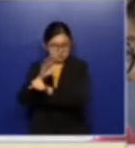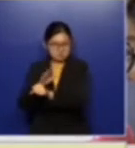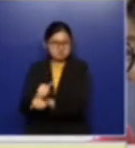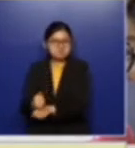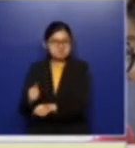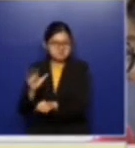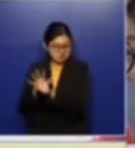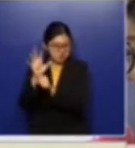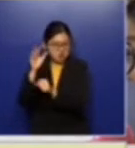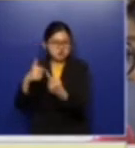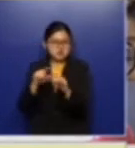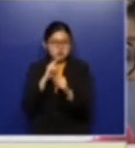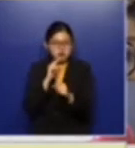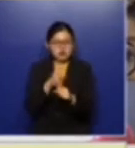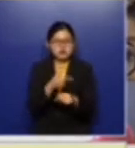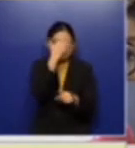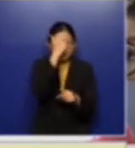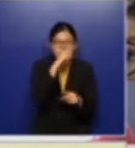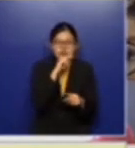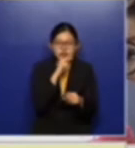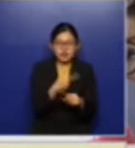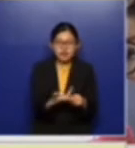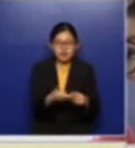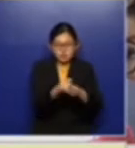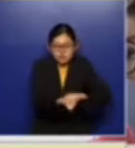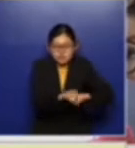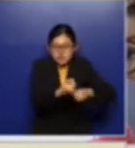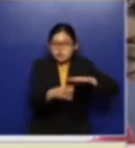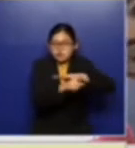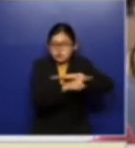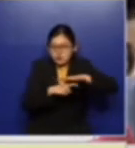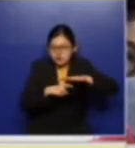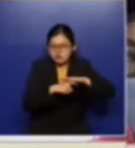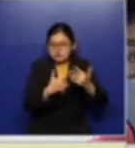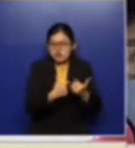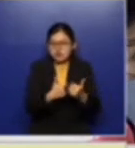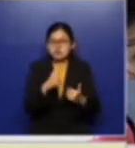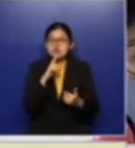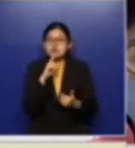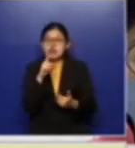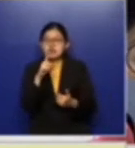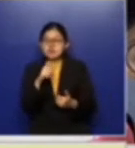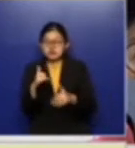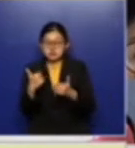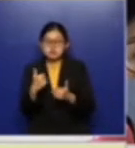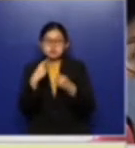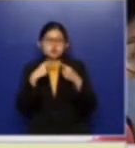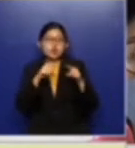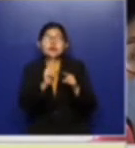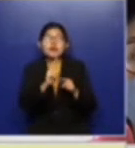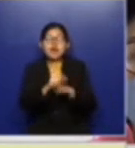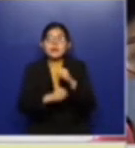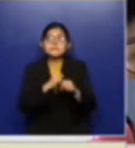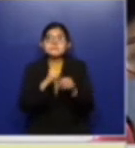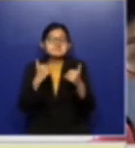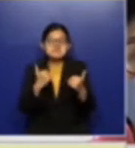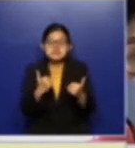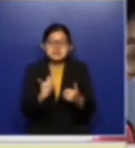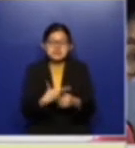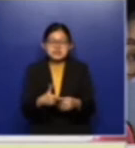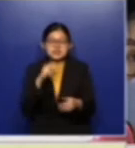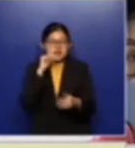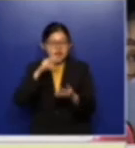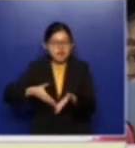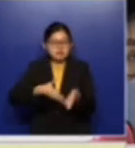ำให้เกษตรกรชาวนาชาวไร่ปลูกข้าวไหมท่านบอกว่าปีนี้ไม่มีน้ำเพียงพอให้เกษตรกรในการทำนาในภาคกลาง